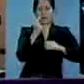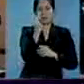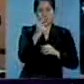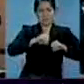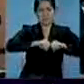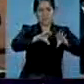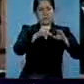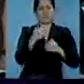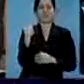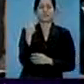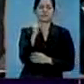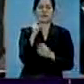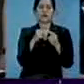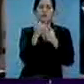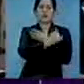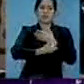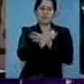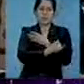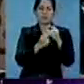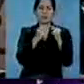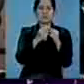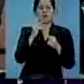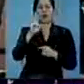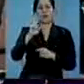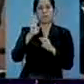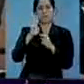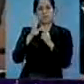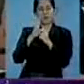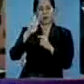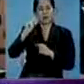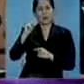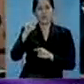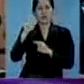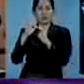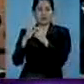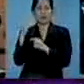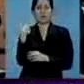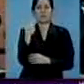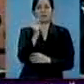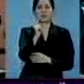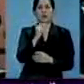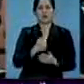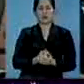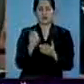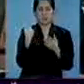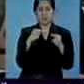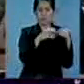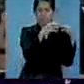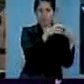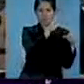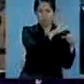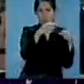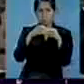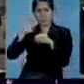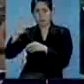ทศรวันดาปลุกระดมจนกระทั่งเผ่าหนึ่งเป็นแมงสาบระหว่างตุตซี่กับฮูตูปลุกระด